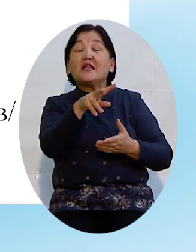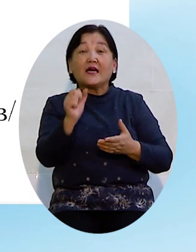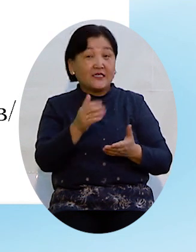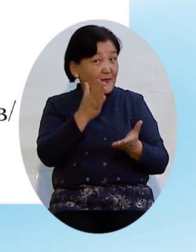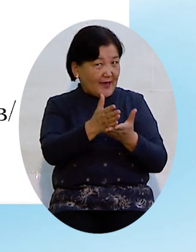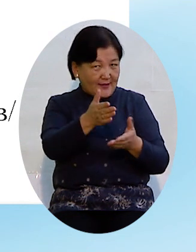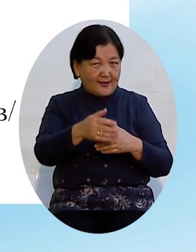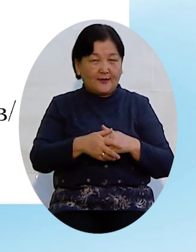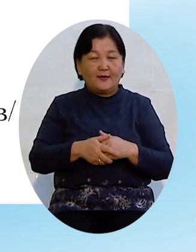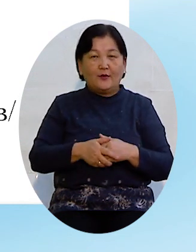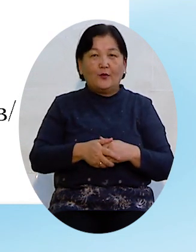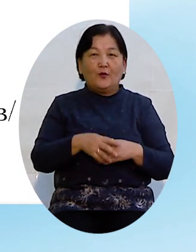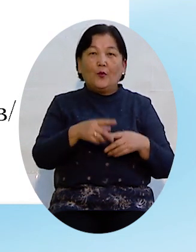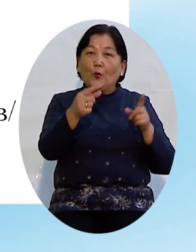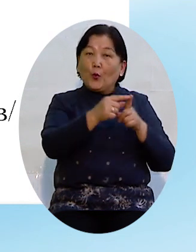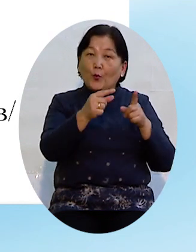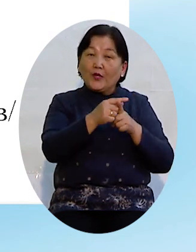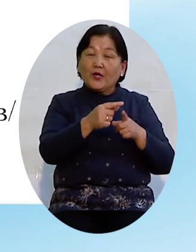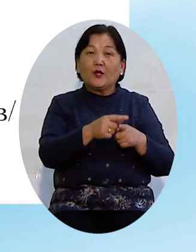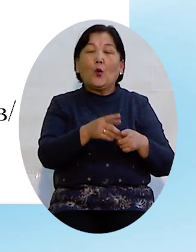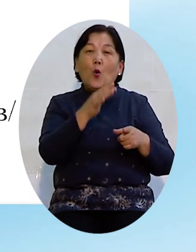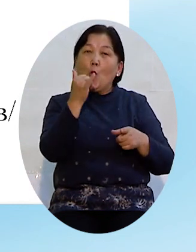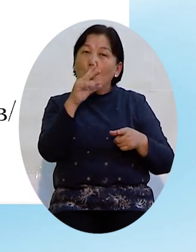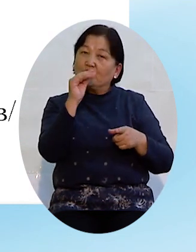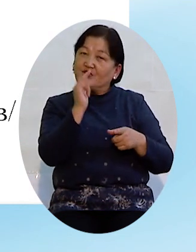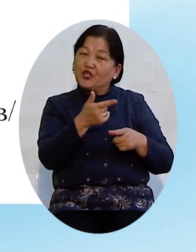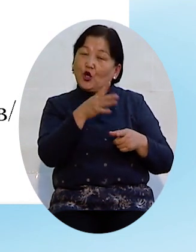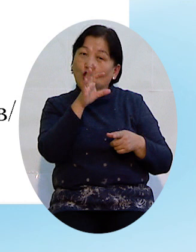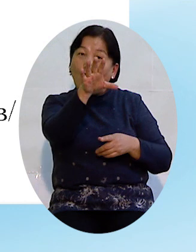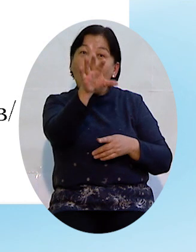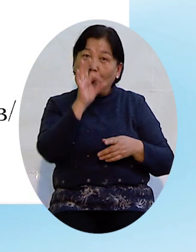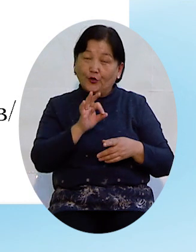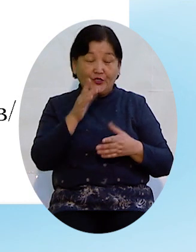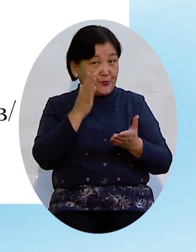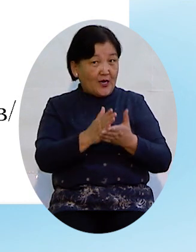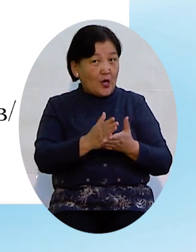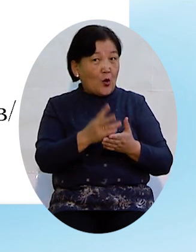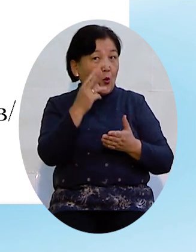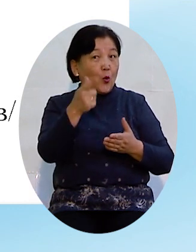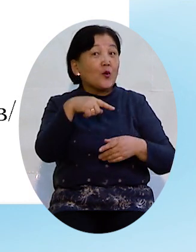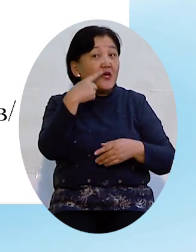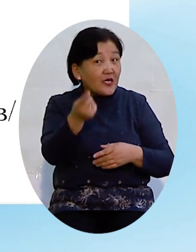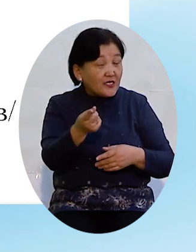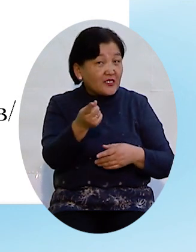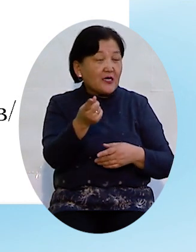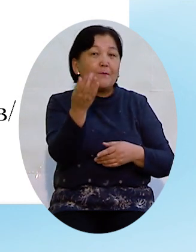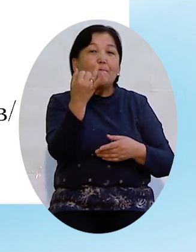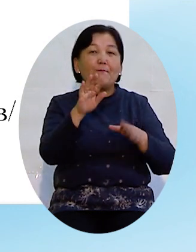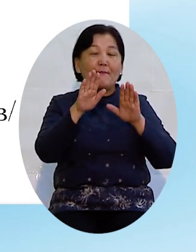байх нь. Үгийн гачир болгох. За энэ хилцээ маань утга үг хэлж байх